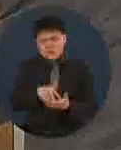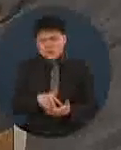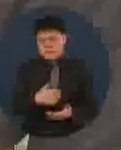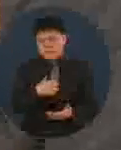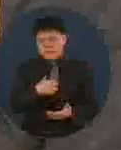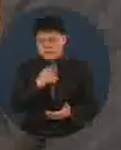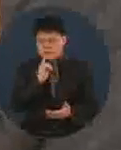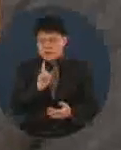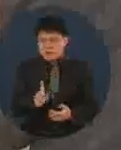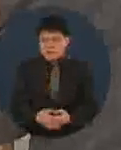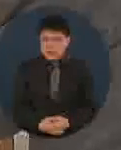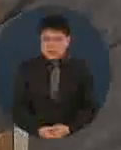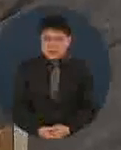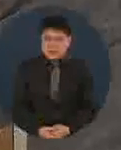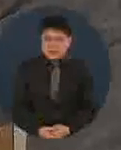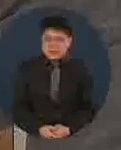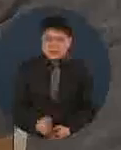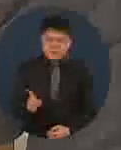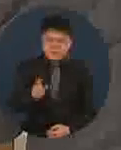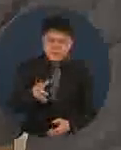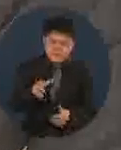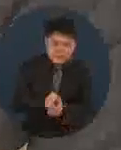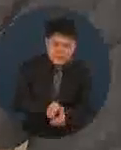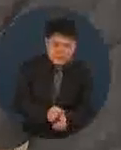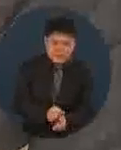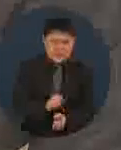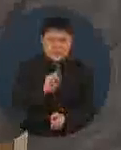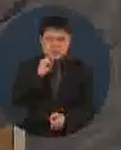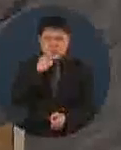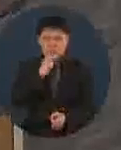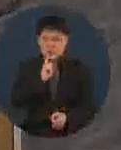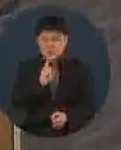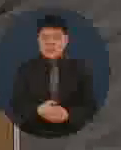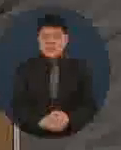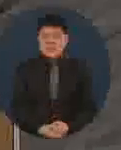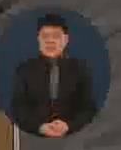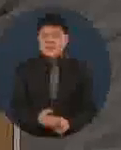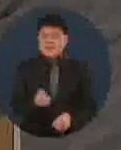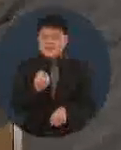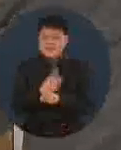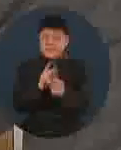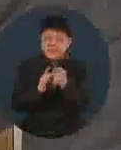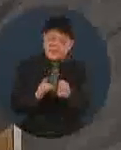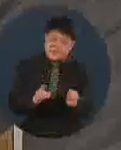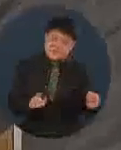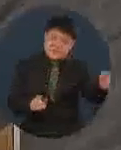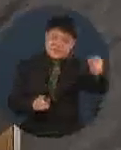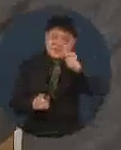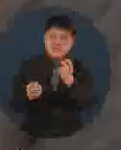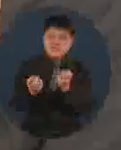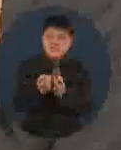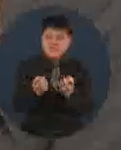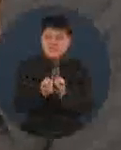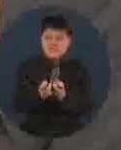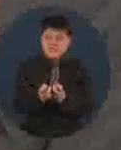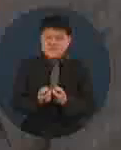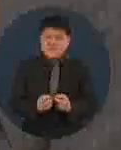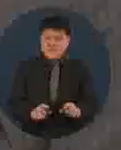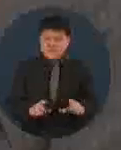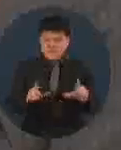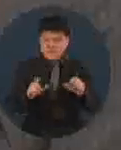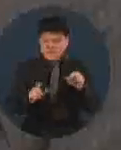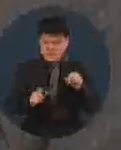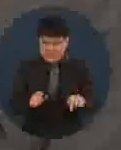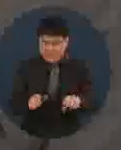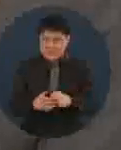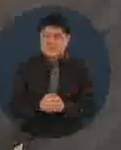끊으면. 그래서 지금은 막상 잡으러 가기가 쉽지가 이건 않네요. 바로 잡으러 가서 우회를 한다. 우회를 했고 날일 때로 씌우고